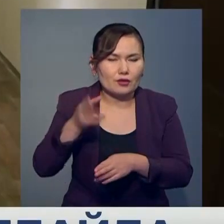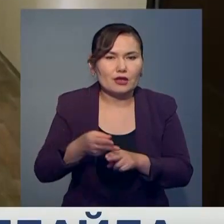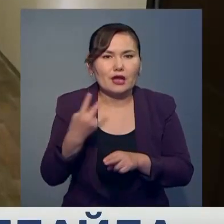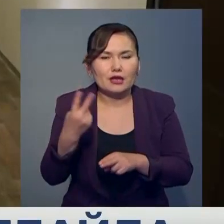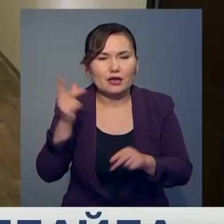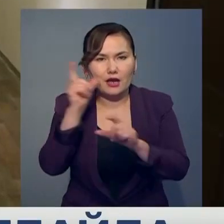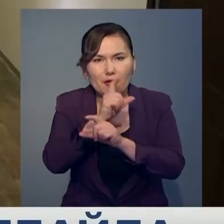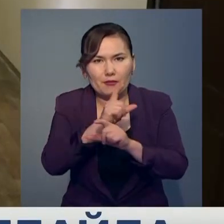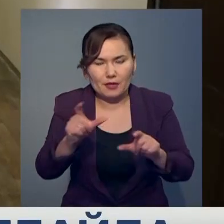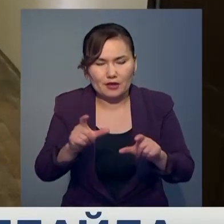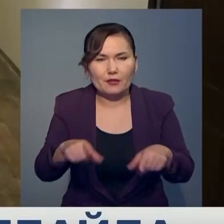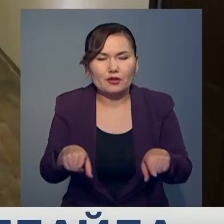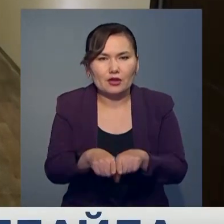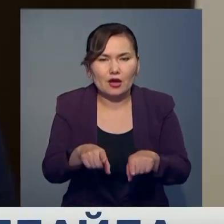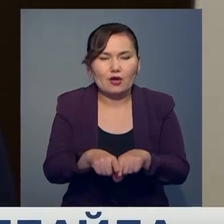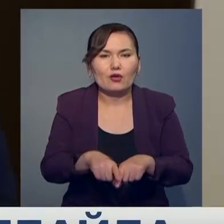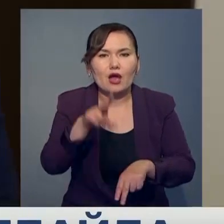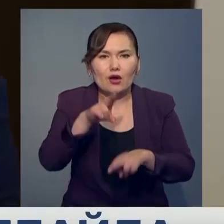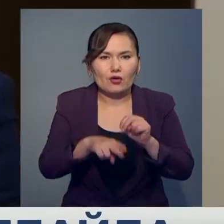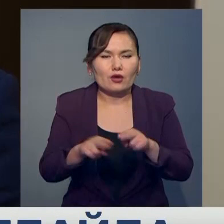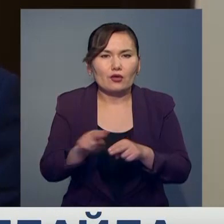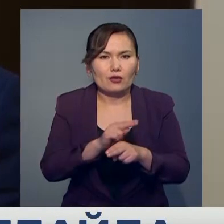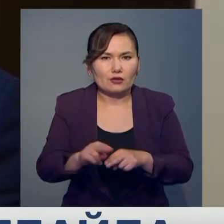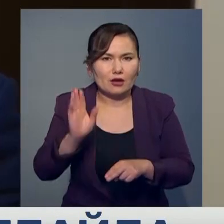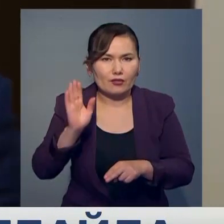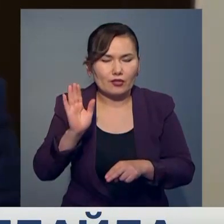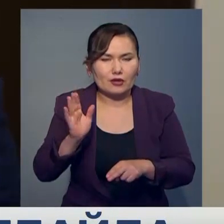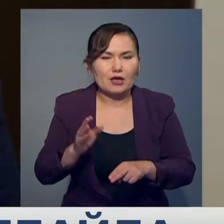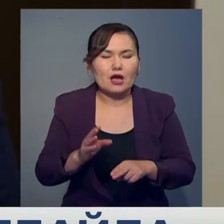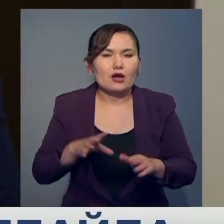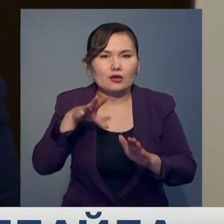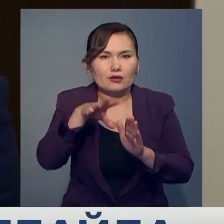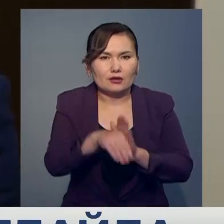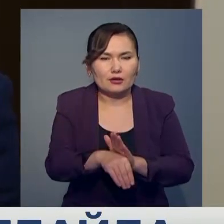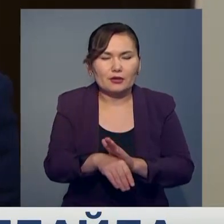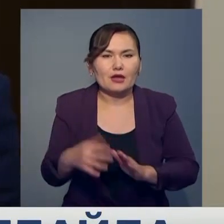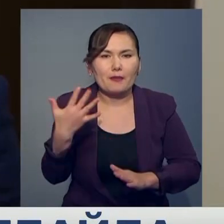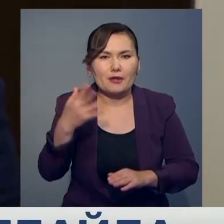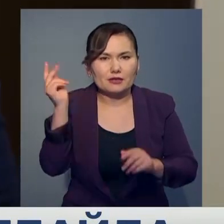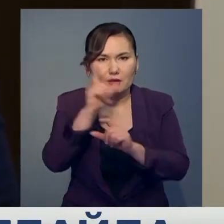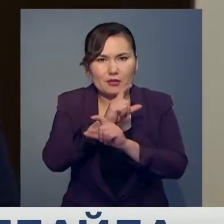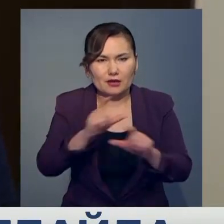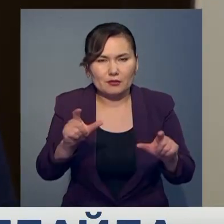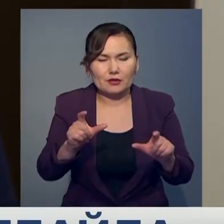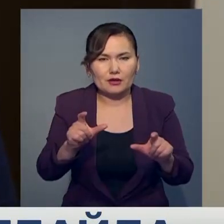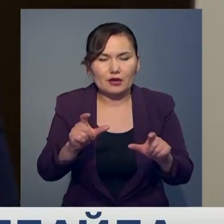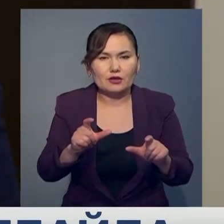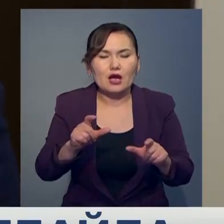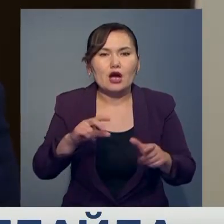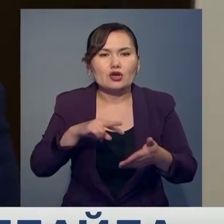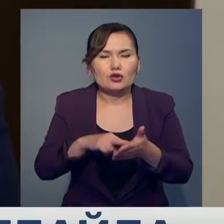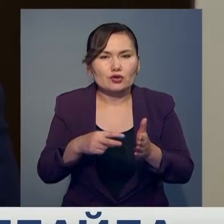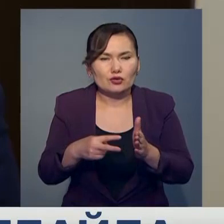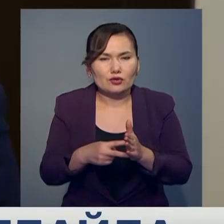үш ауысымды мектептерді жою мақсатында жасалған. Және сонымен қатар 5 мектептің жобалық